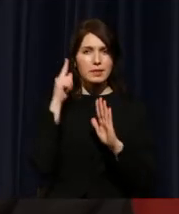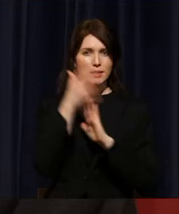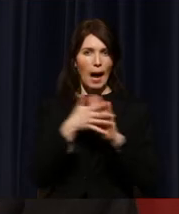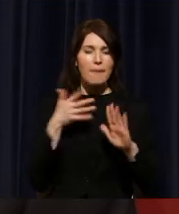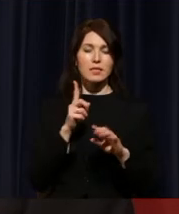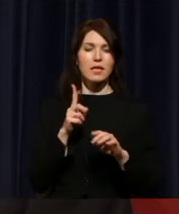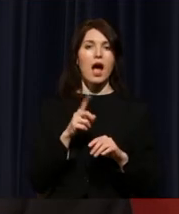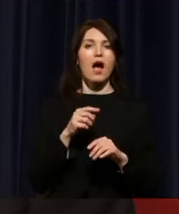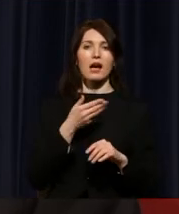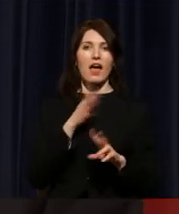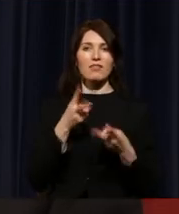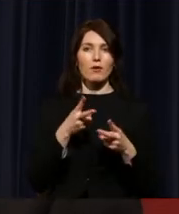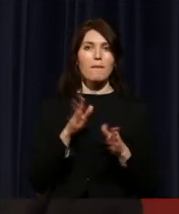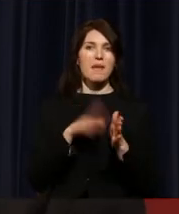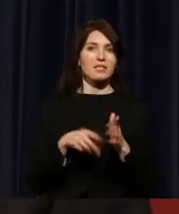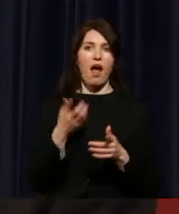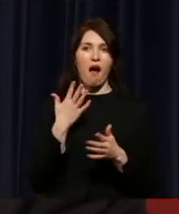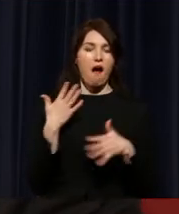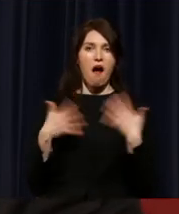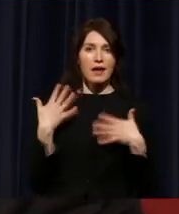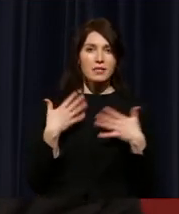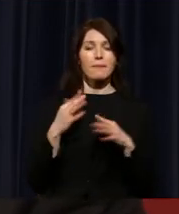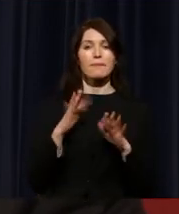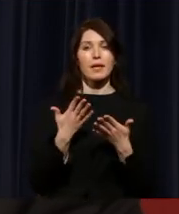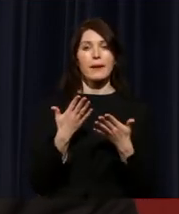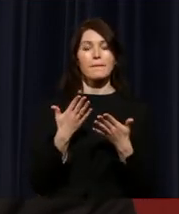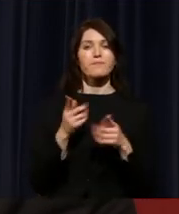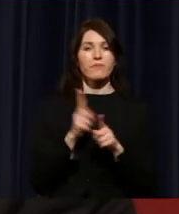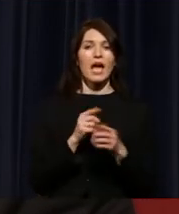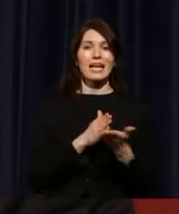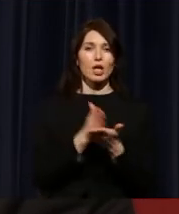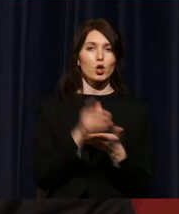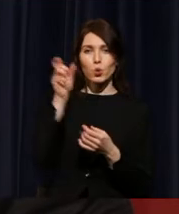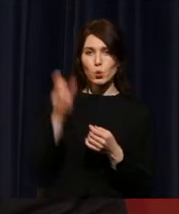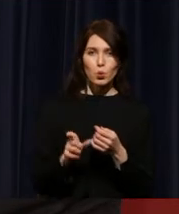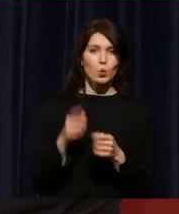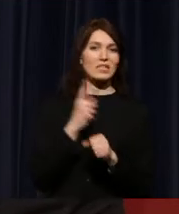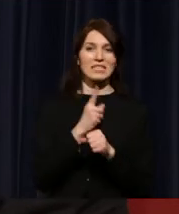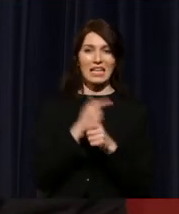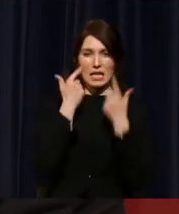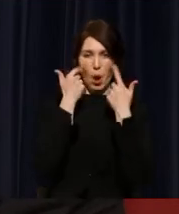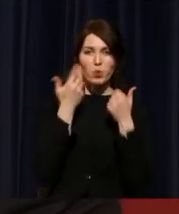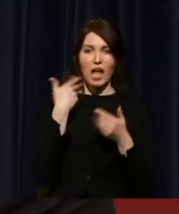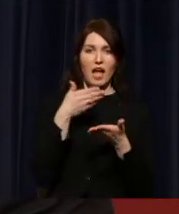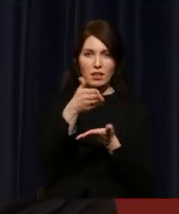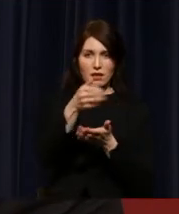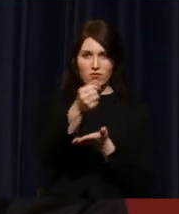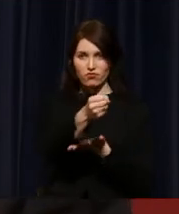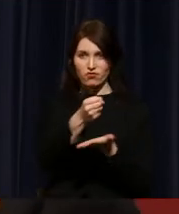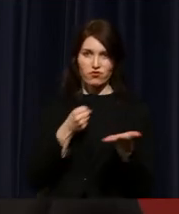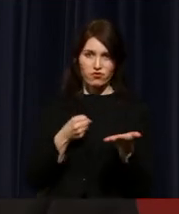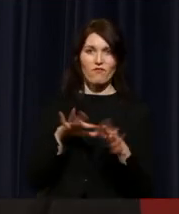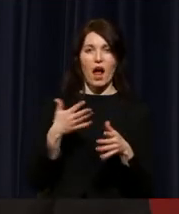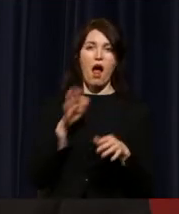zinām bezkaislīgi. Nu, es atvainojos par salīdzinājumu, tāpat arī ķirurgam ir, viņš nedrīkst raudāt, tad, ka viņš griež